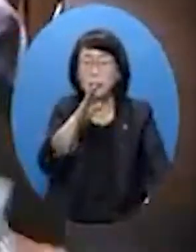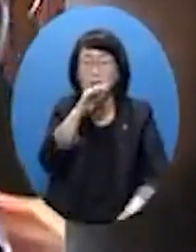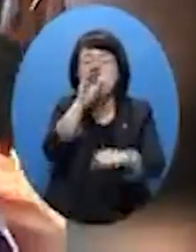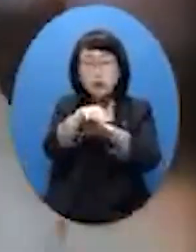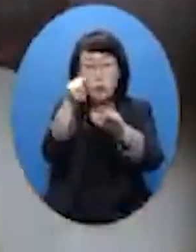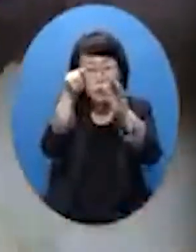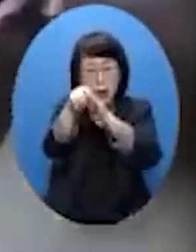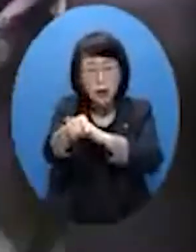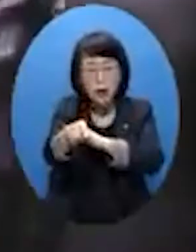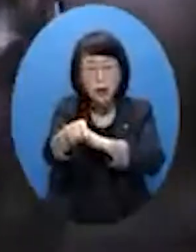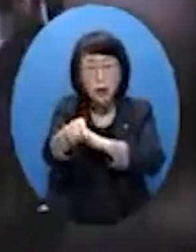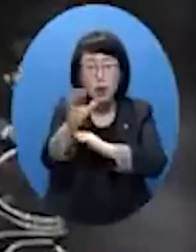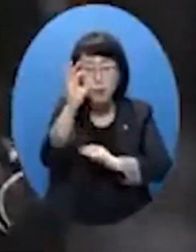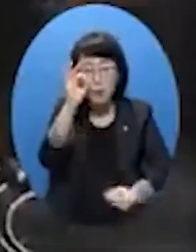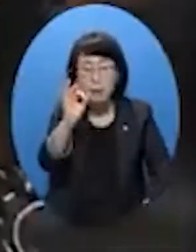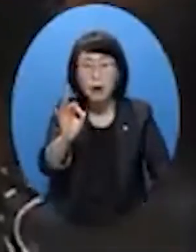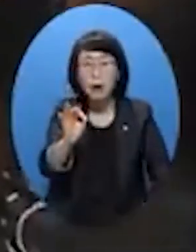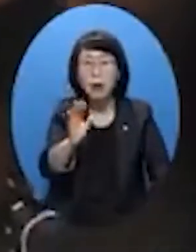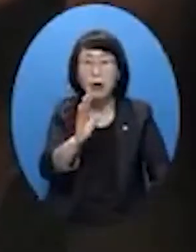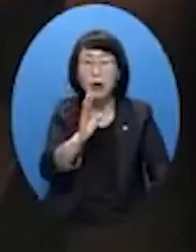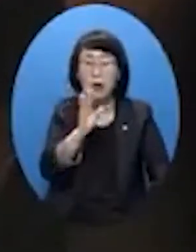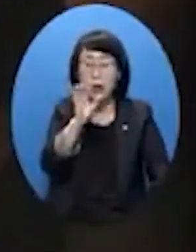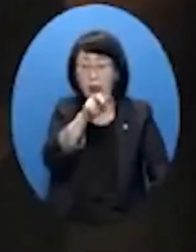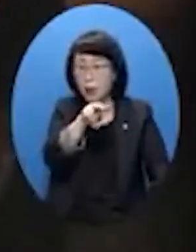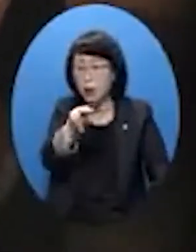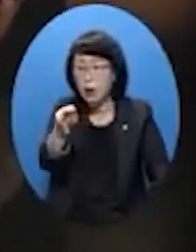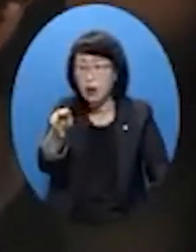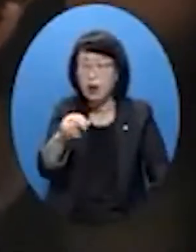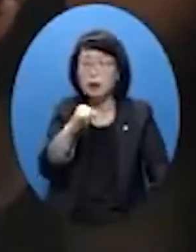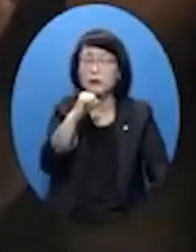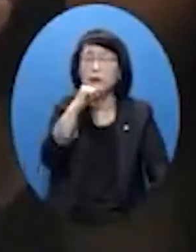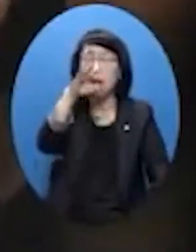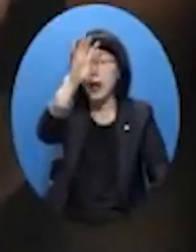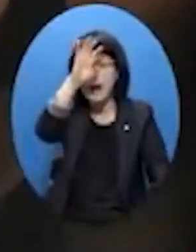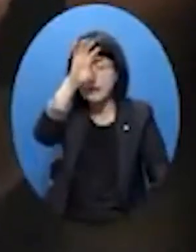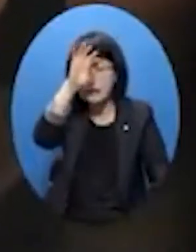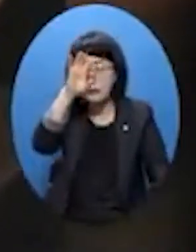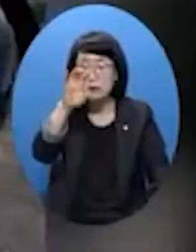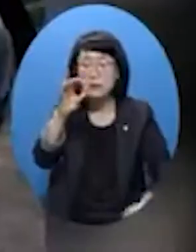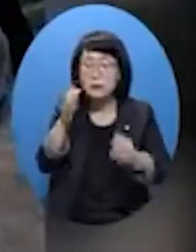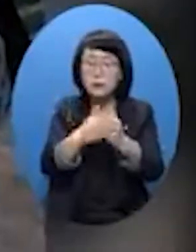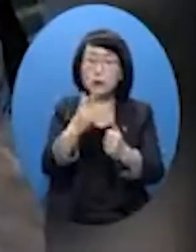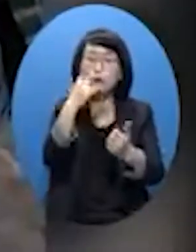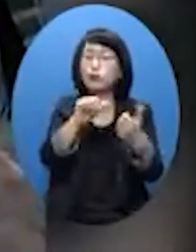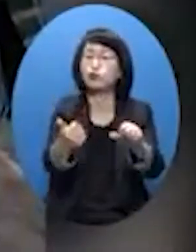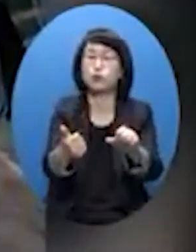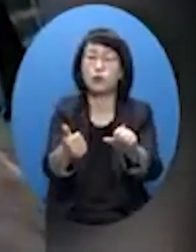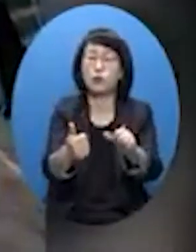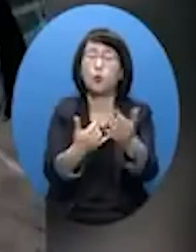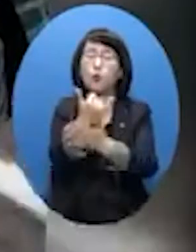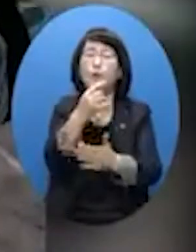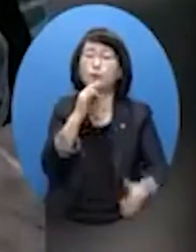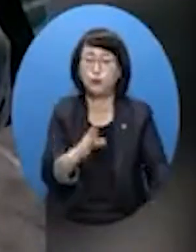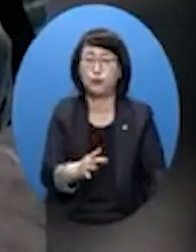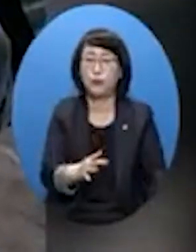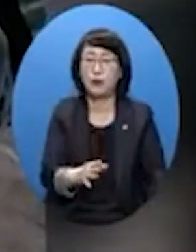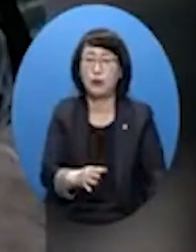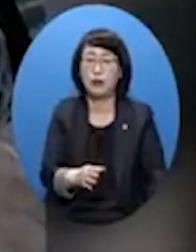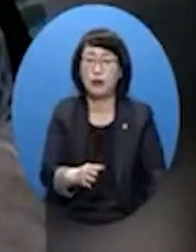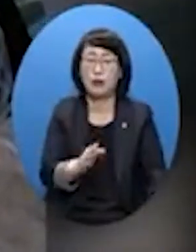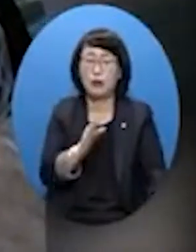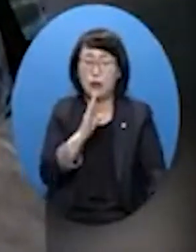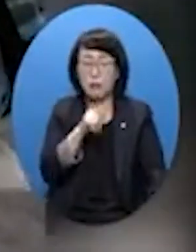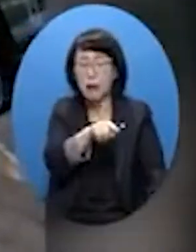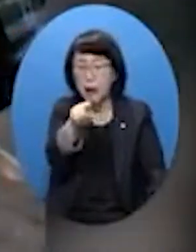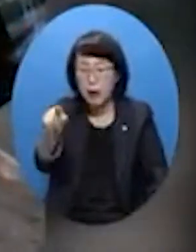마을에 들어갔을 때의 그 날을 맞아 것은 가난과 에이즈로 부모를 잃은 고 아들이었습니다 임 속에 사는 그것을 피부색이 다른